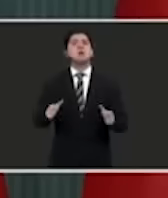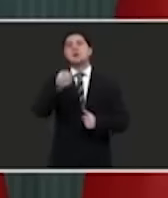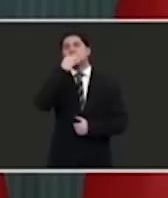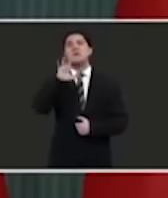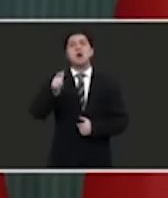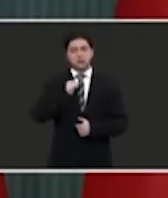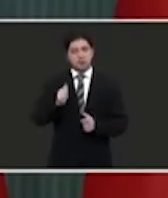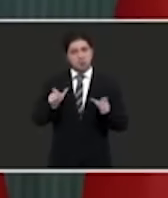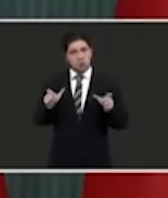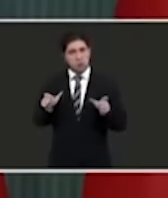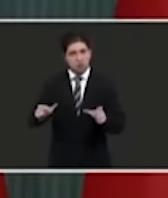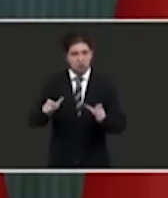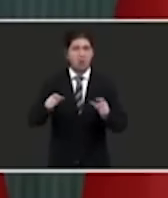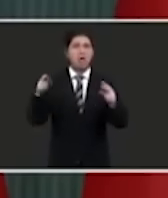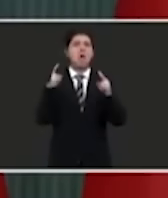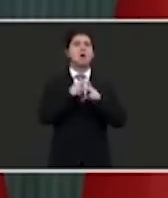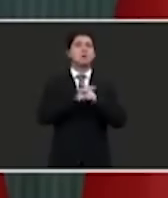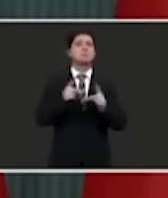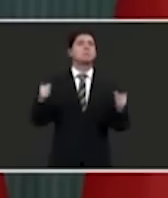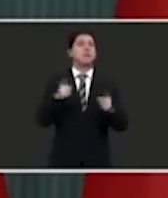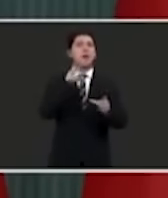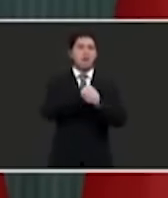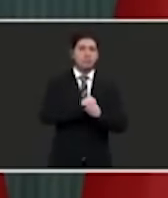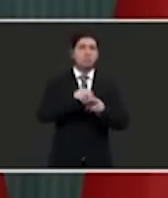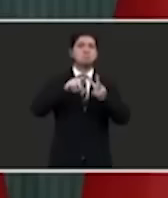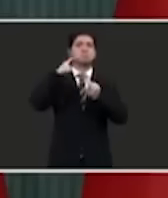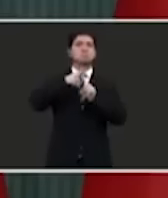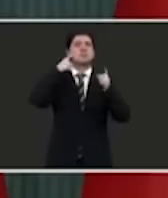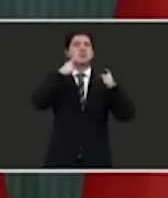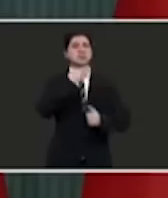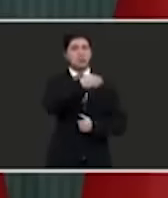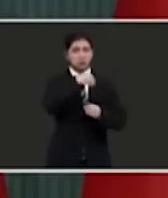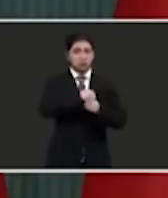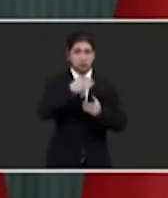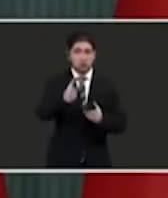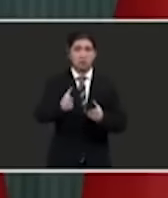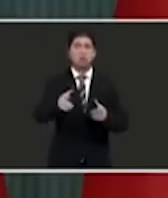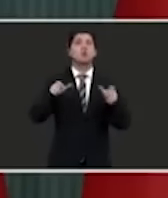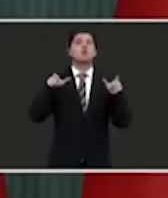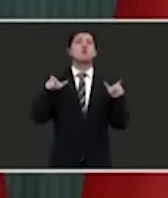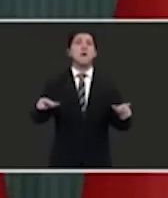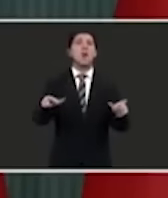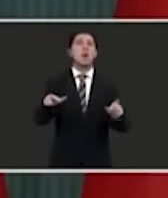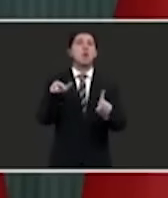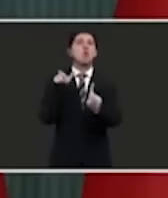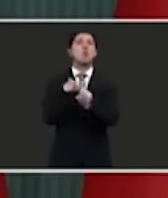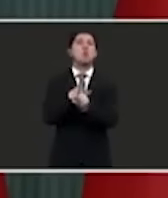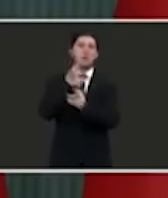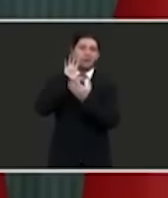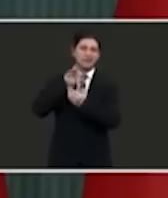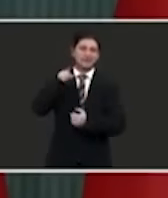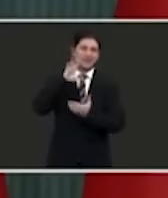ordumuzu, emniyet birimlerimizi, istihbarat teşkilatımızı ve güvenlik korucularımızı tebrik